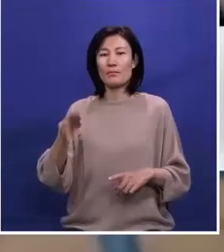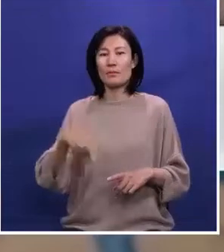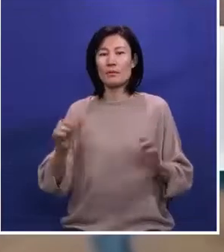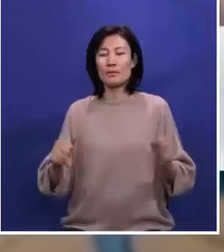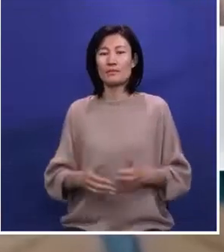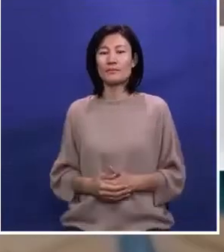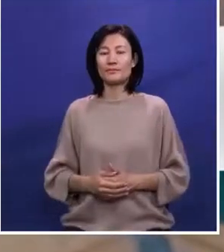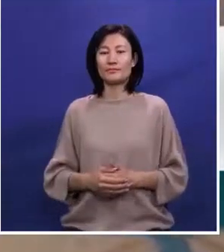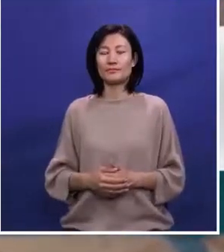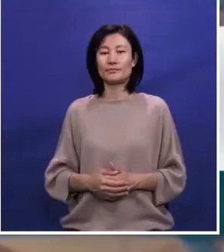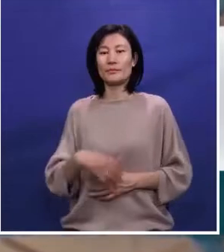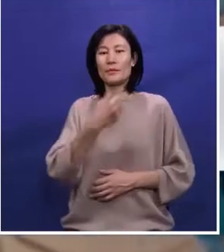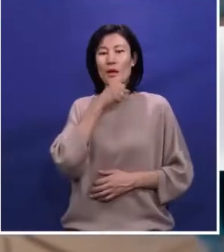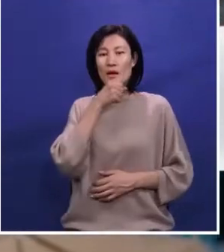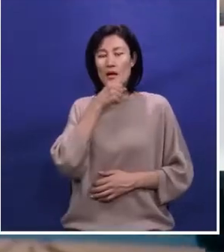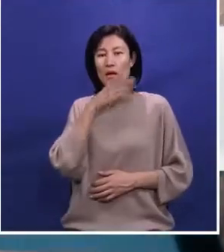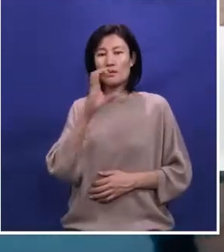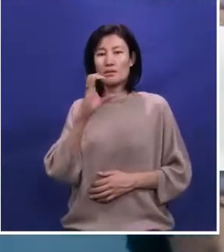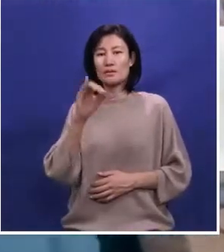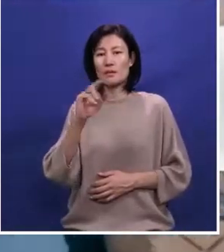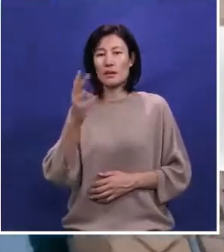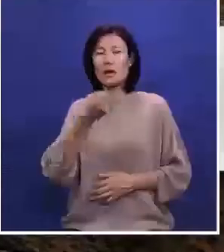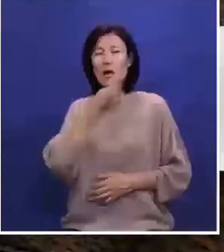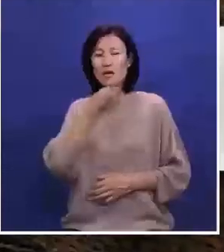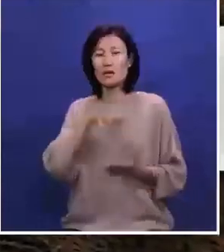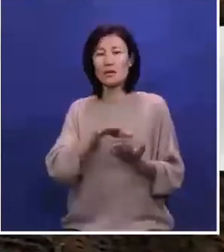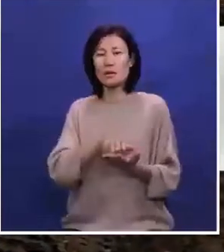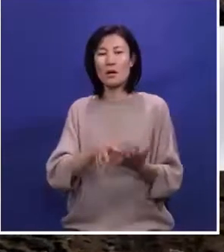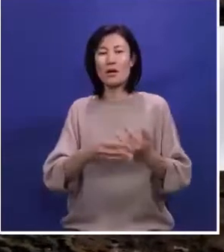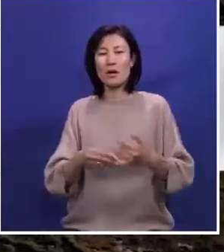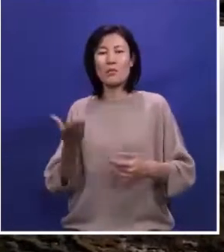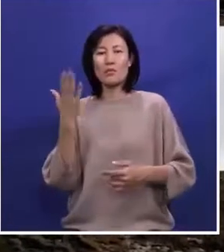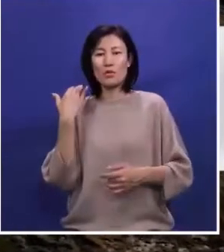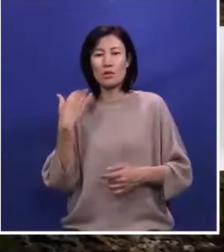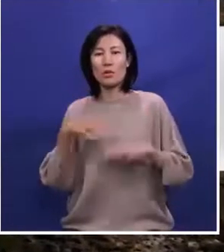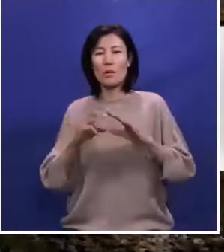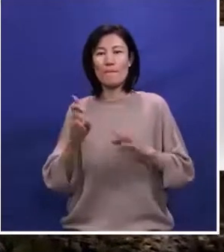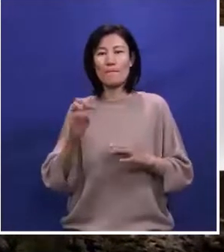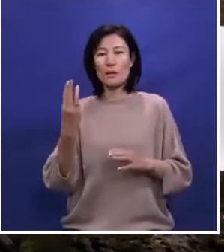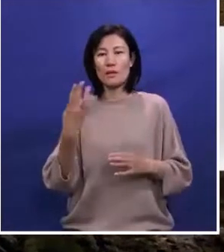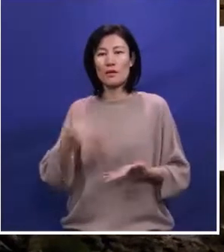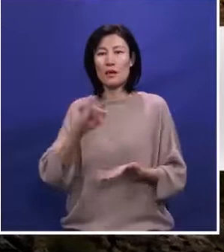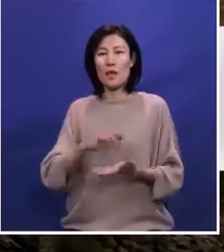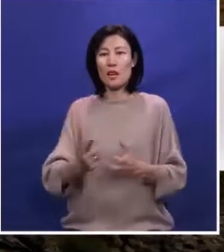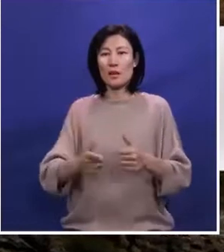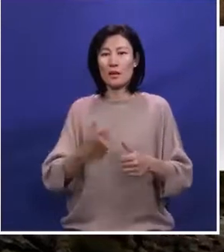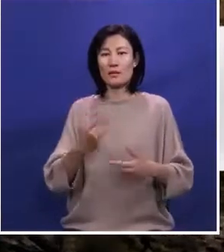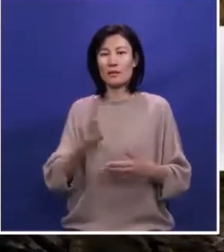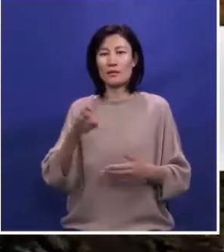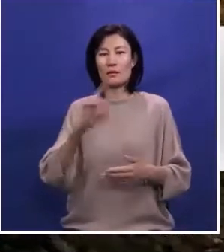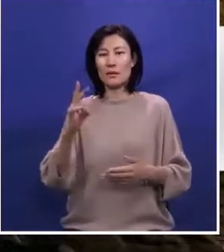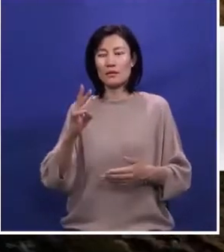бабасы, әулелердің атасы Ысқақ баб жерленген. Бұрын бұл жер Баладж қаласы деп аталып,